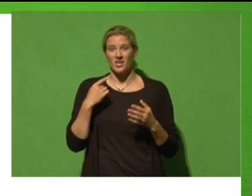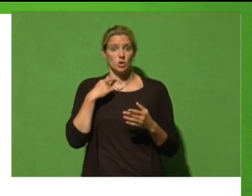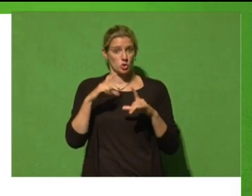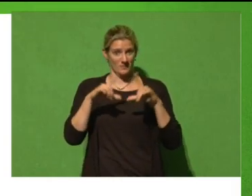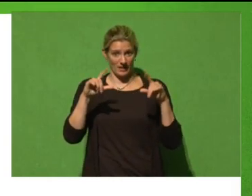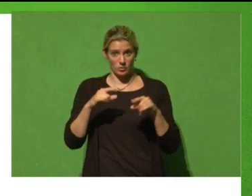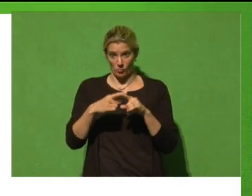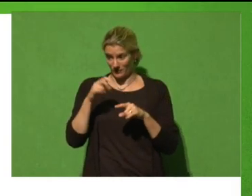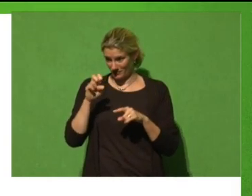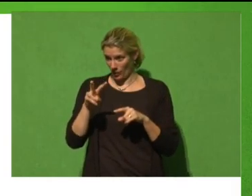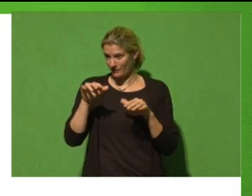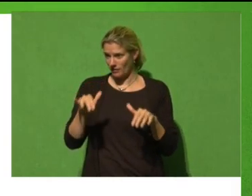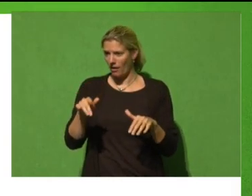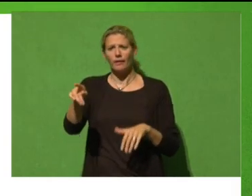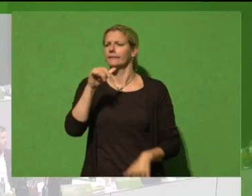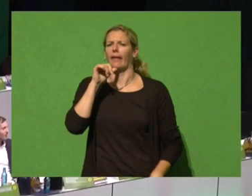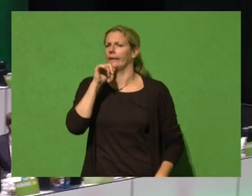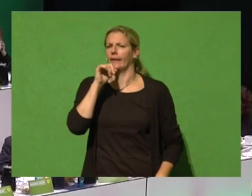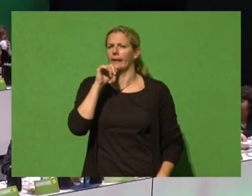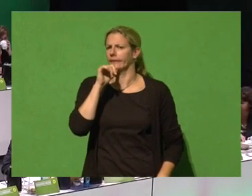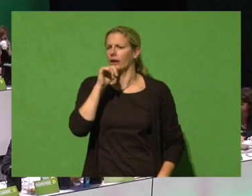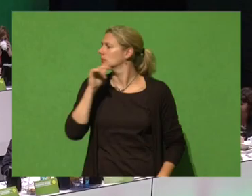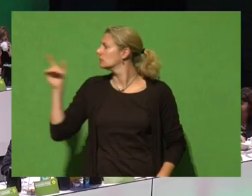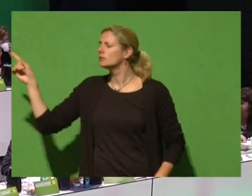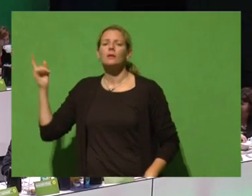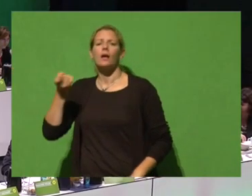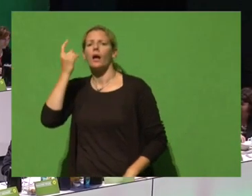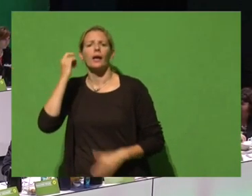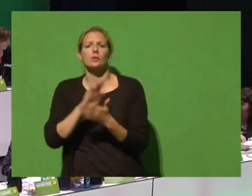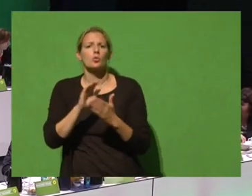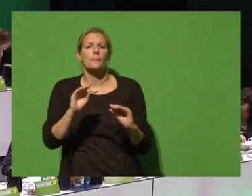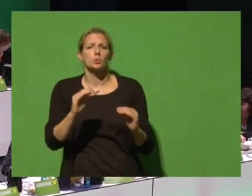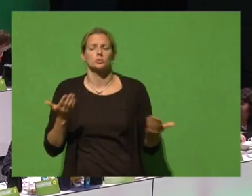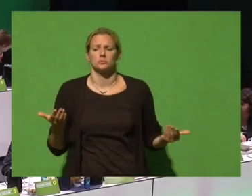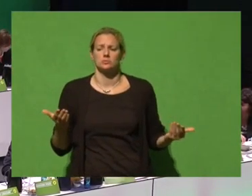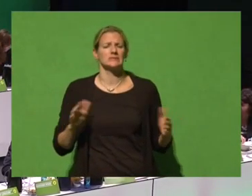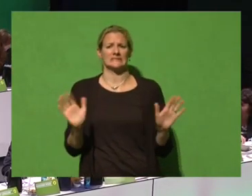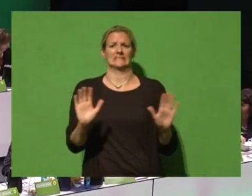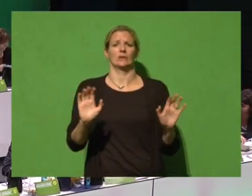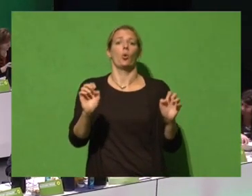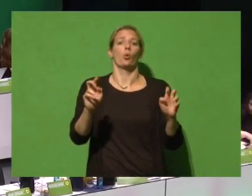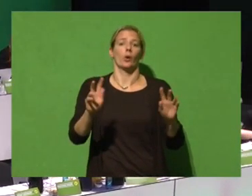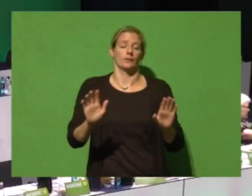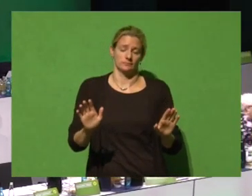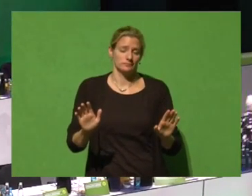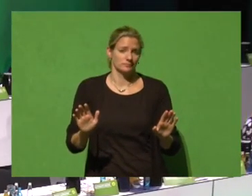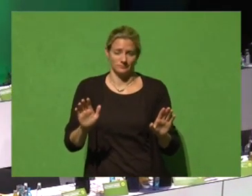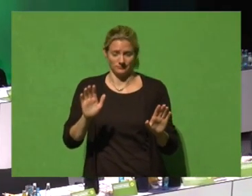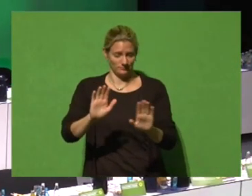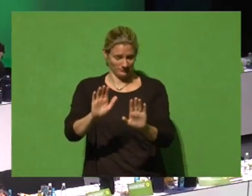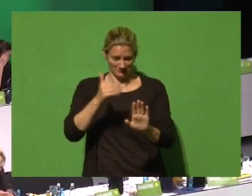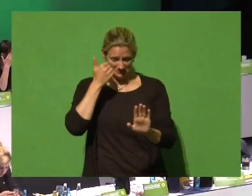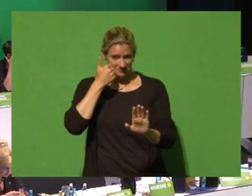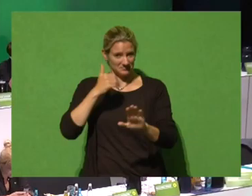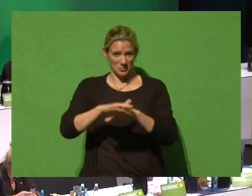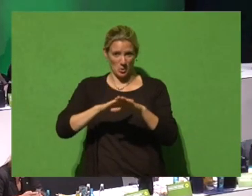noch habt. Mit denen haben wir gestern noch gewählt. Okay, dann vergesst 12.